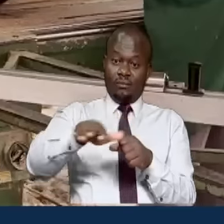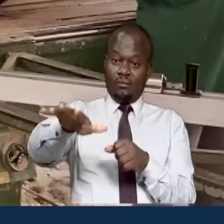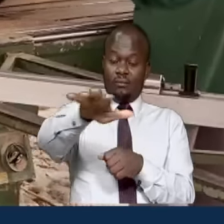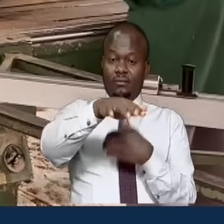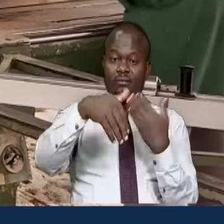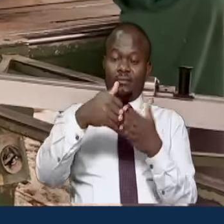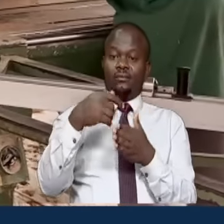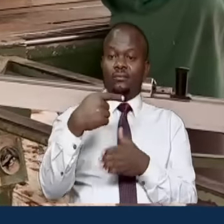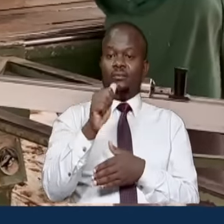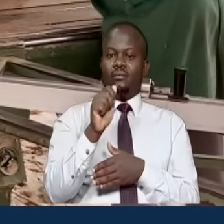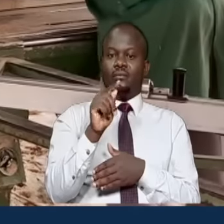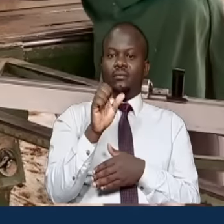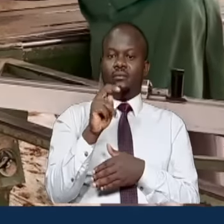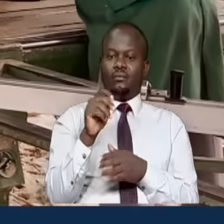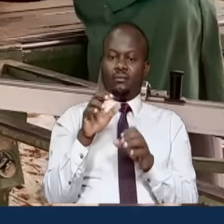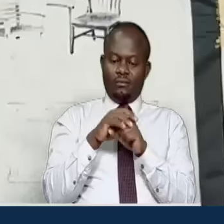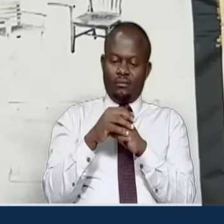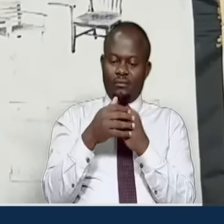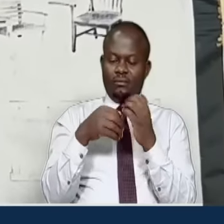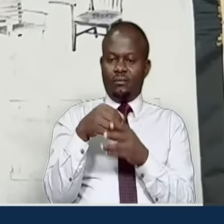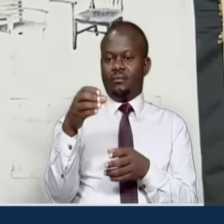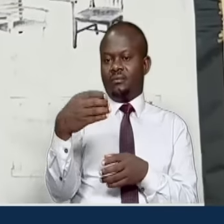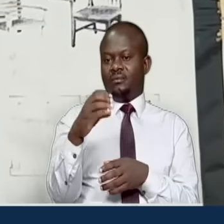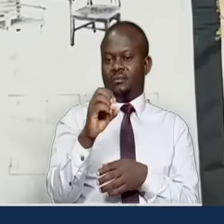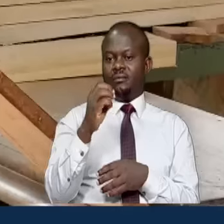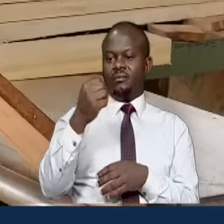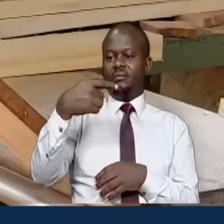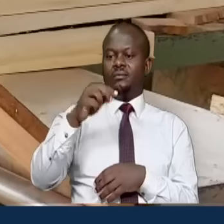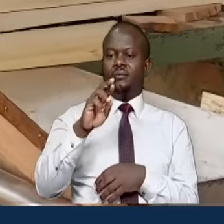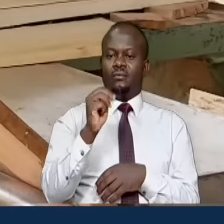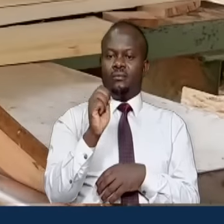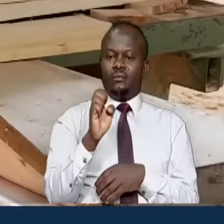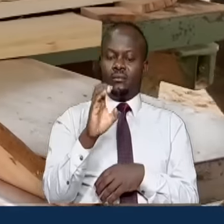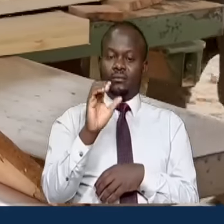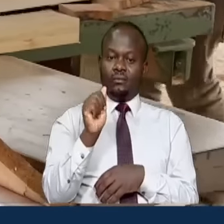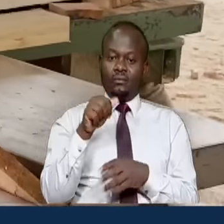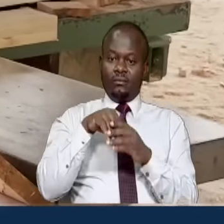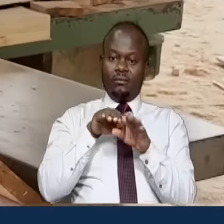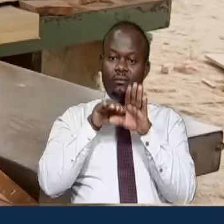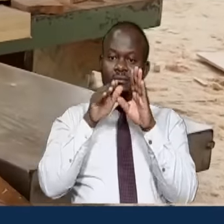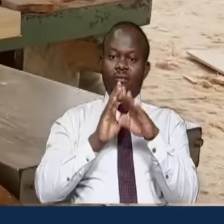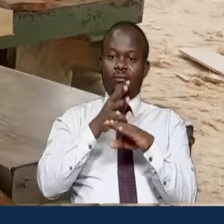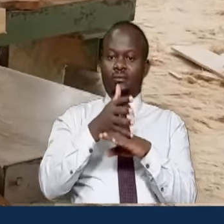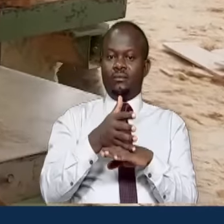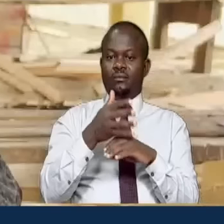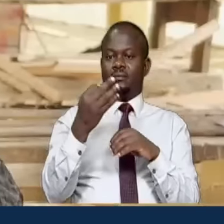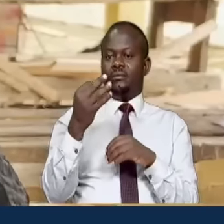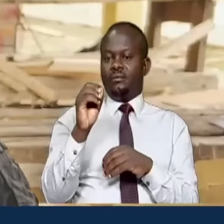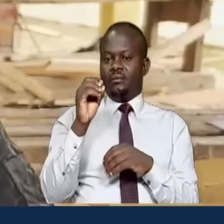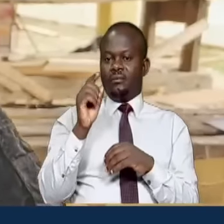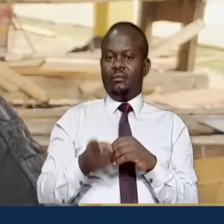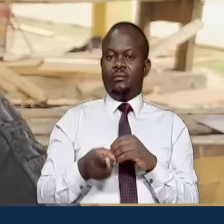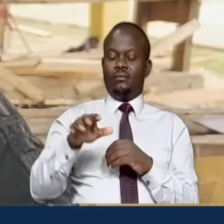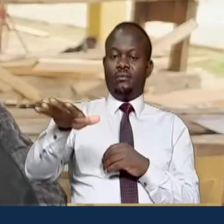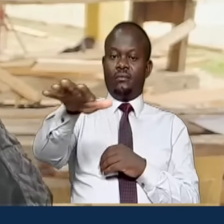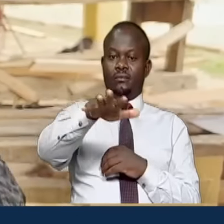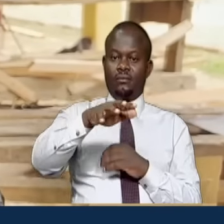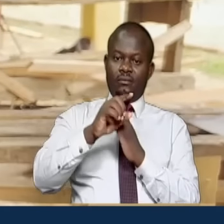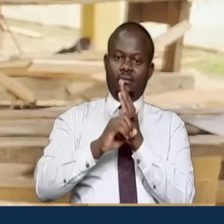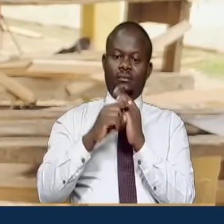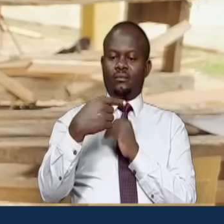ka Gakenke bibumbiye muri koperative Copremega igizwe n'abanyamuryango barenga 30. Mu gakiriro k'akarere